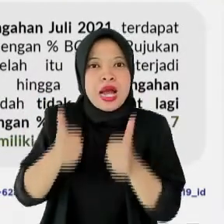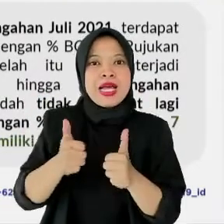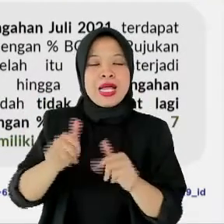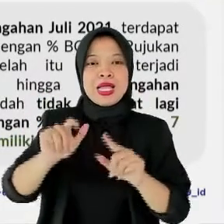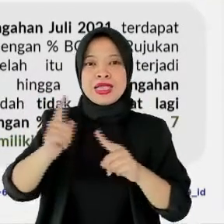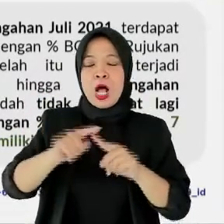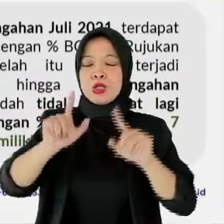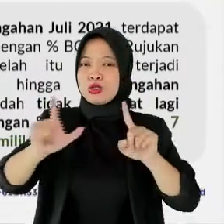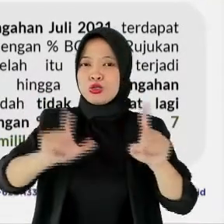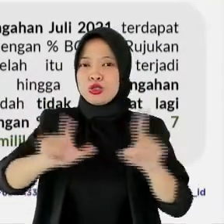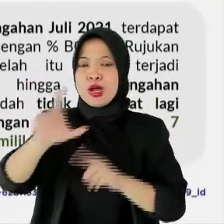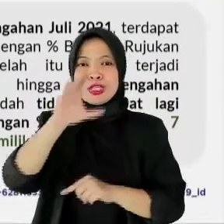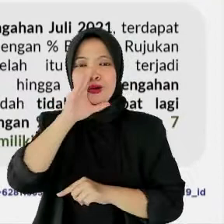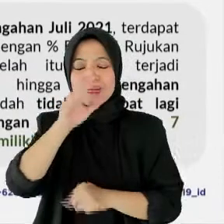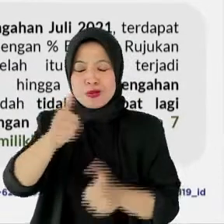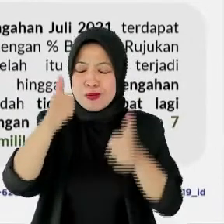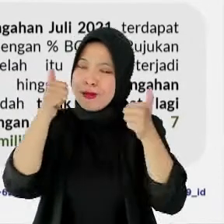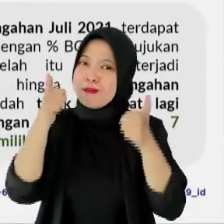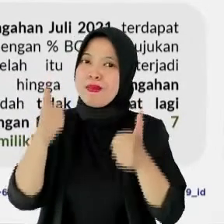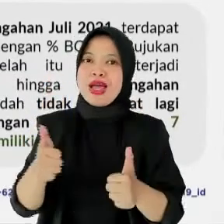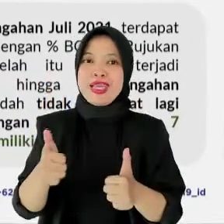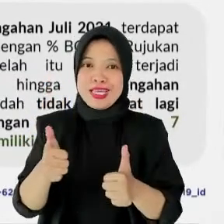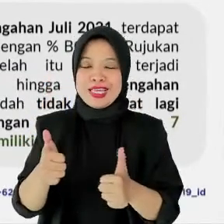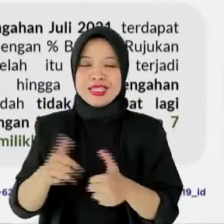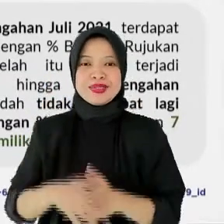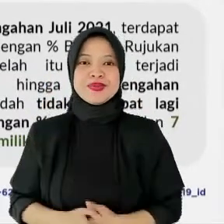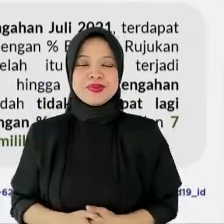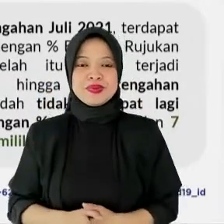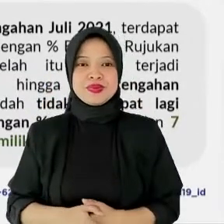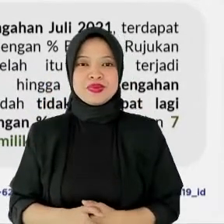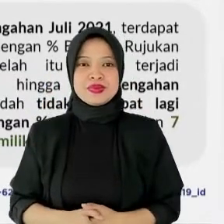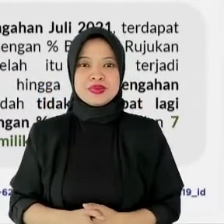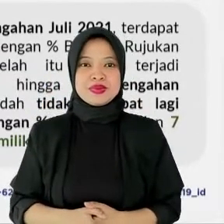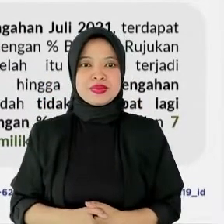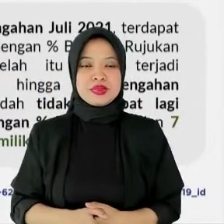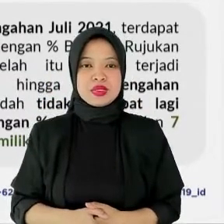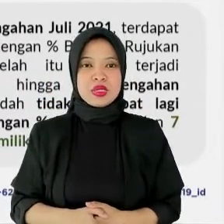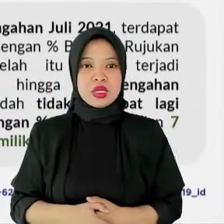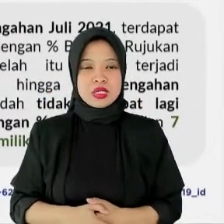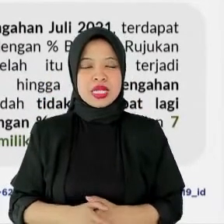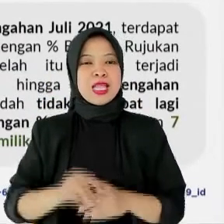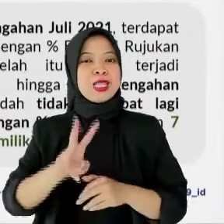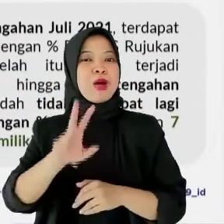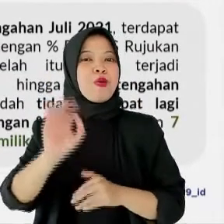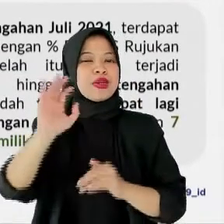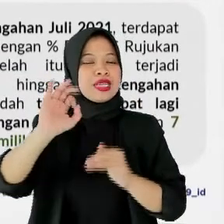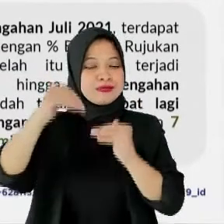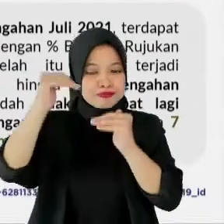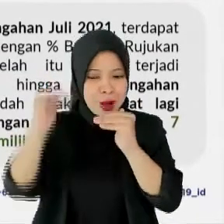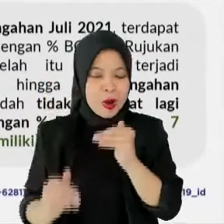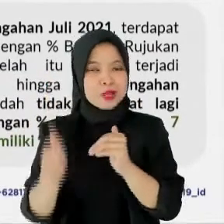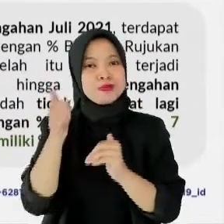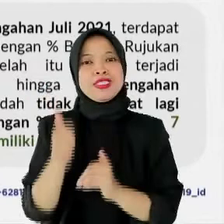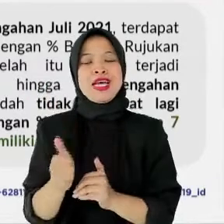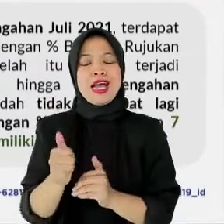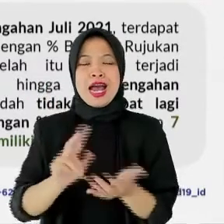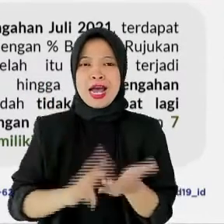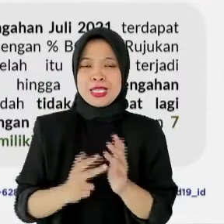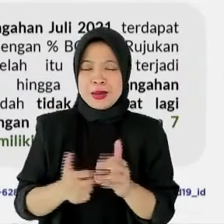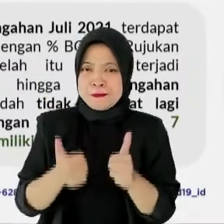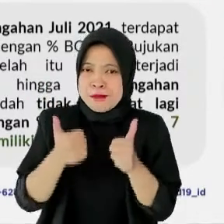17 Agustus hijaunya dulu cuma satu, sekarang sudah ada di provinsi bisa menekan di bawah 30%. Jadi ini adalah